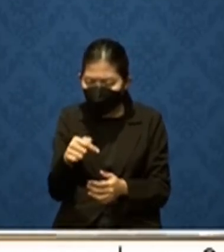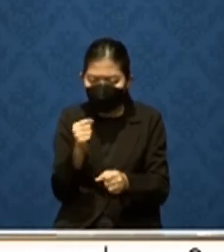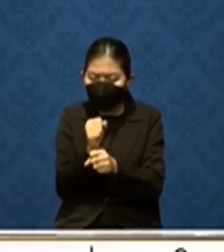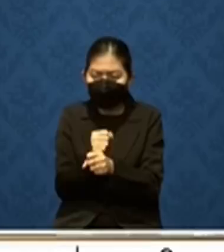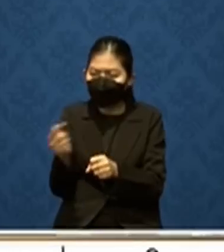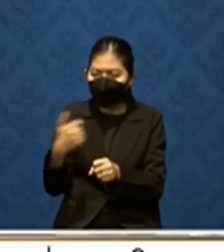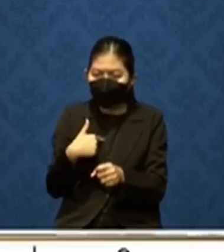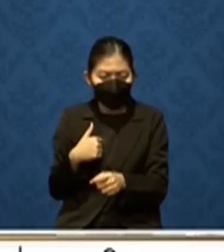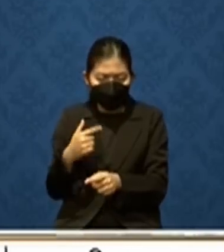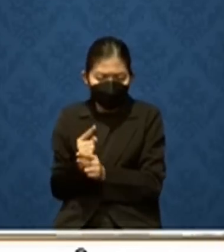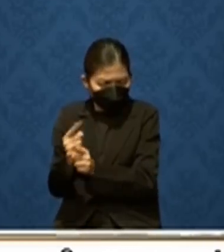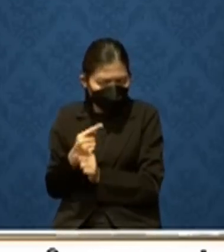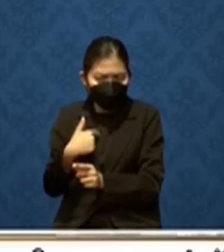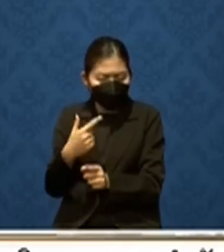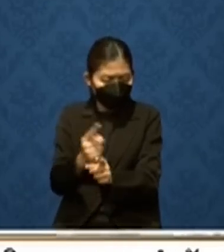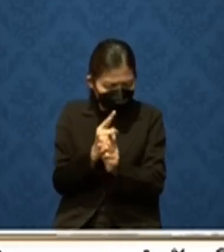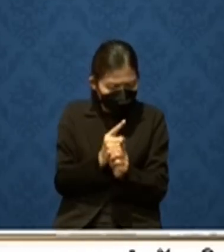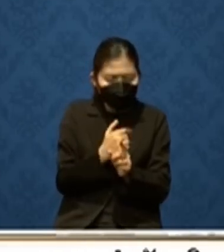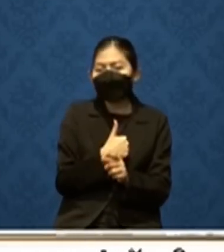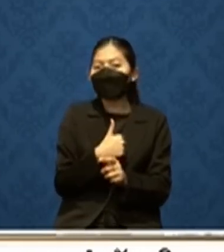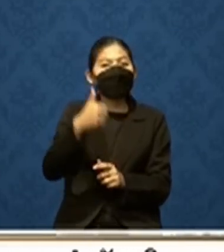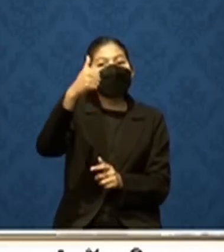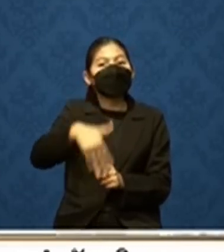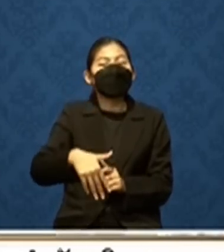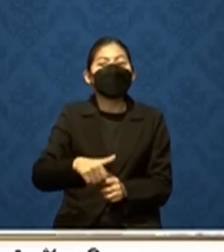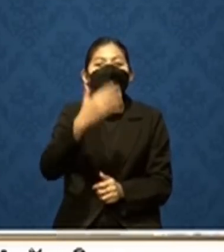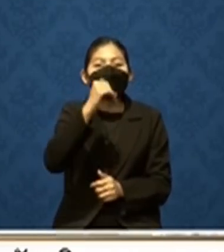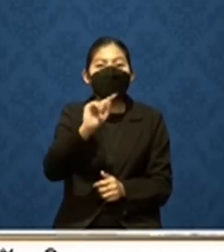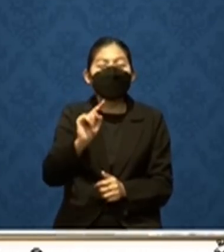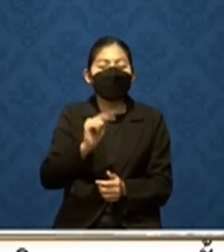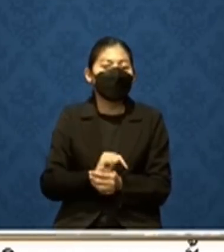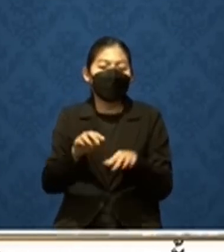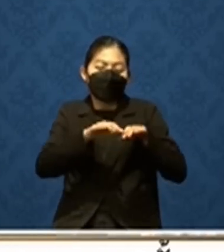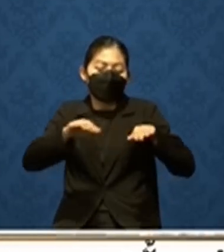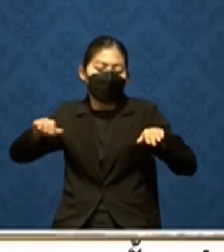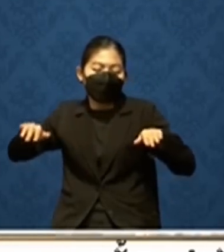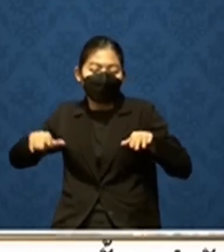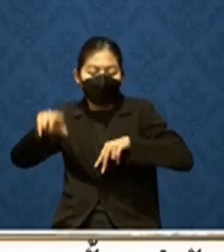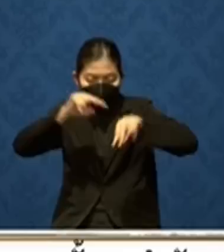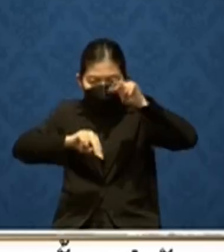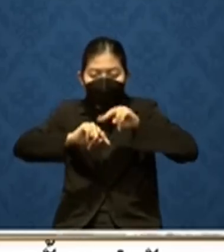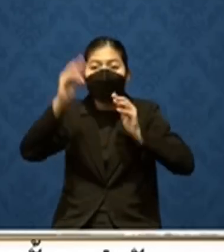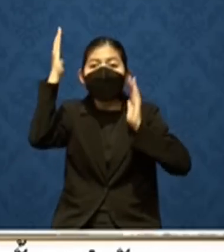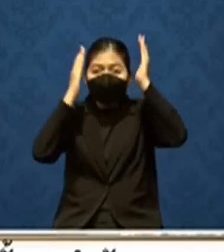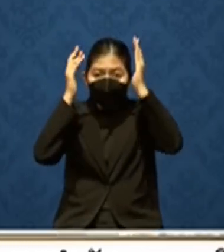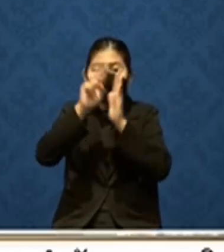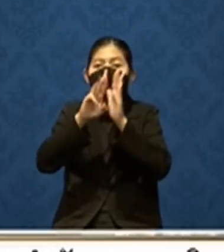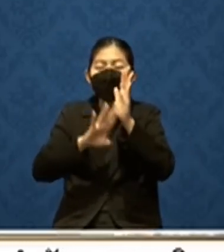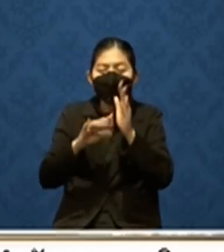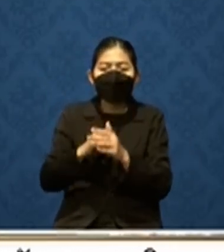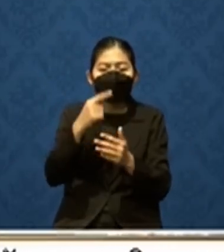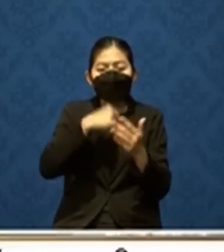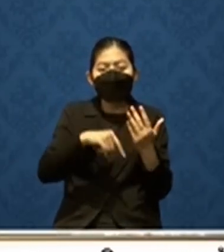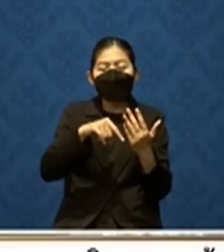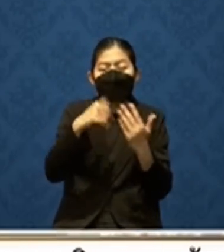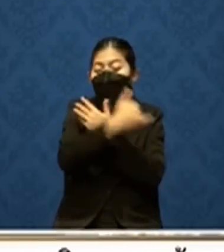นี่คือการก้าวล่วงครับอ่ะก็ทำลายหลักการพื้นฐานการปกครองระบอบประชาธิปไตยที่ไม่มีประเทศใด